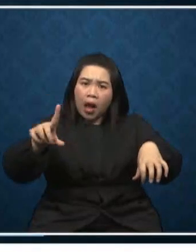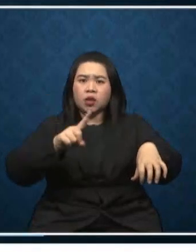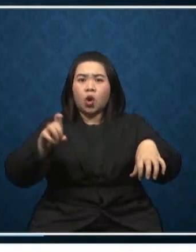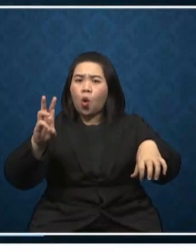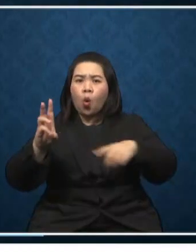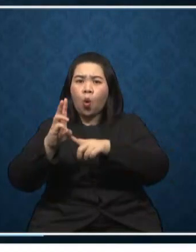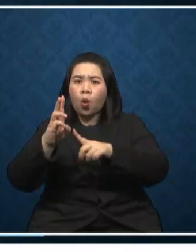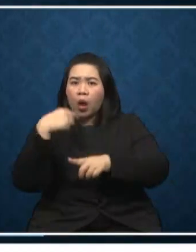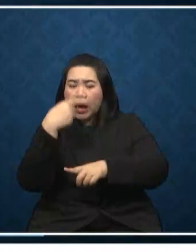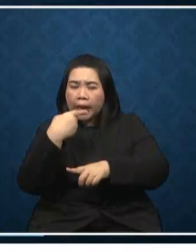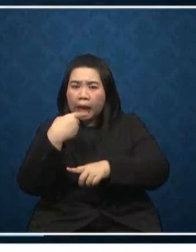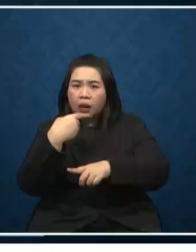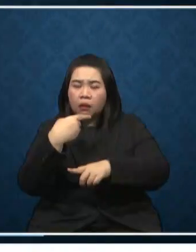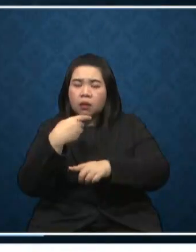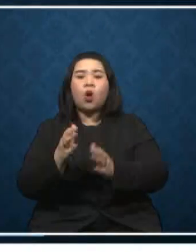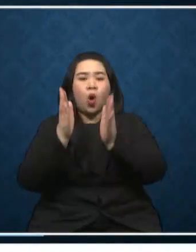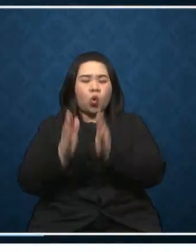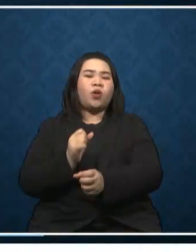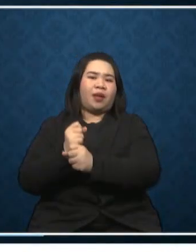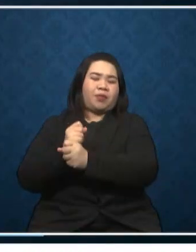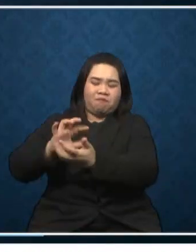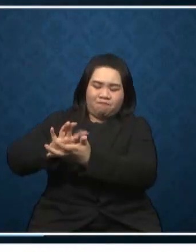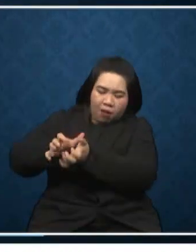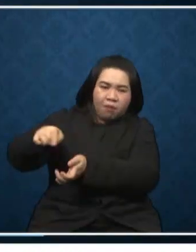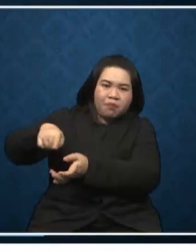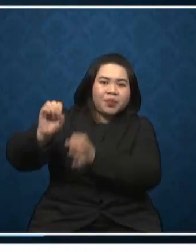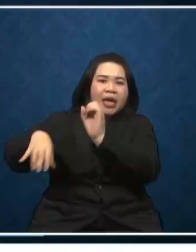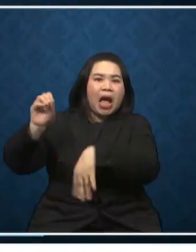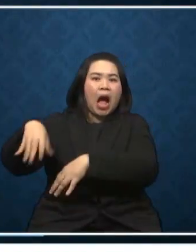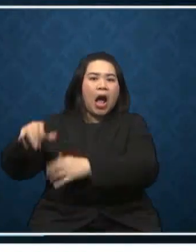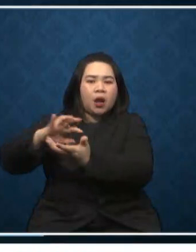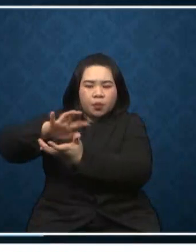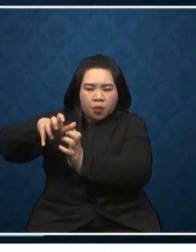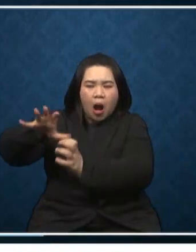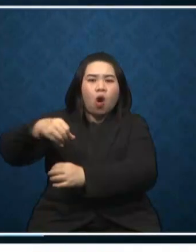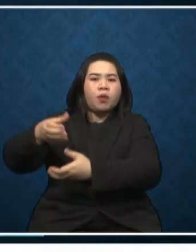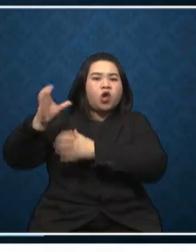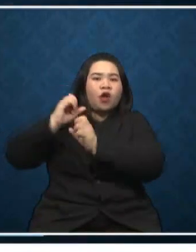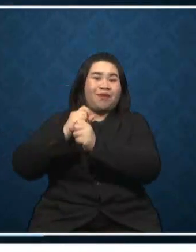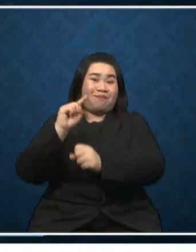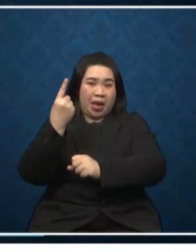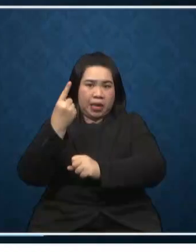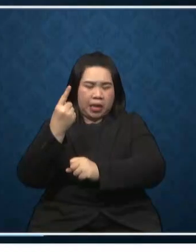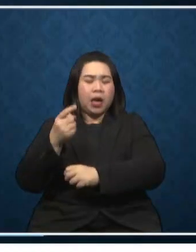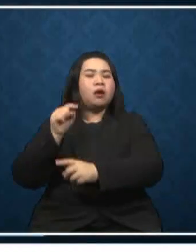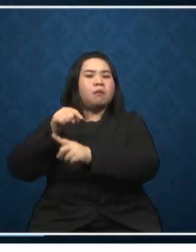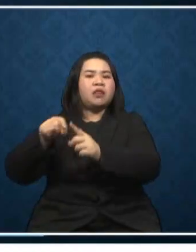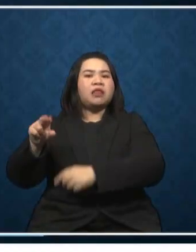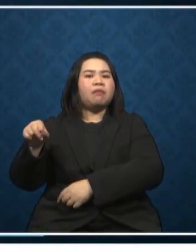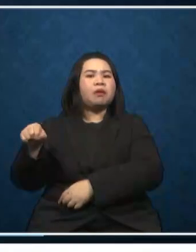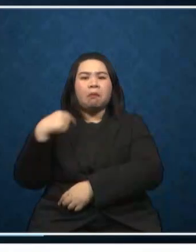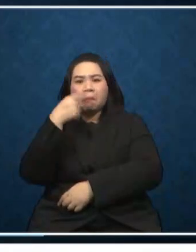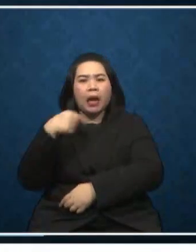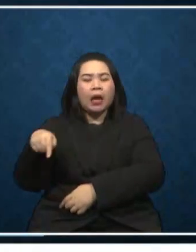156 นคือผู้รับบำบัตร และกจัดกอารกำผู้รไเกิลคนเหลานี้เป็ใคร 30% เป็น